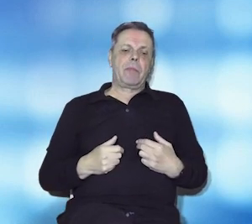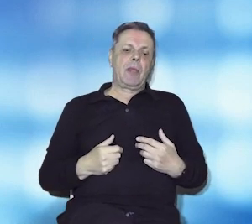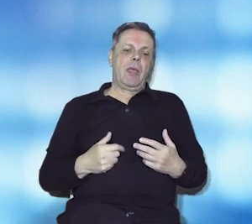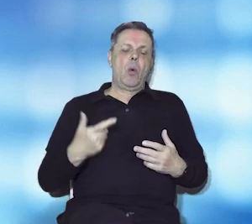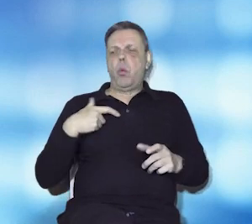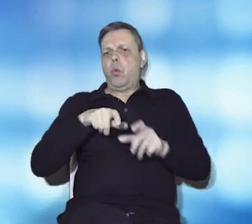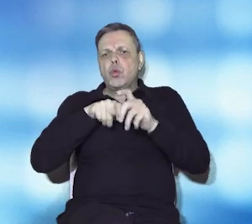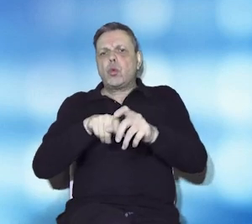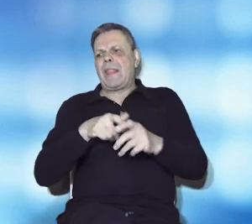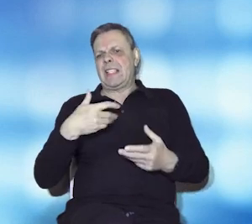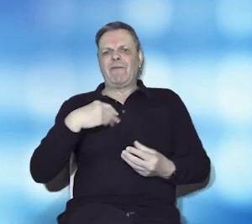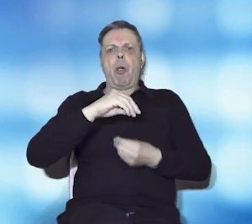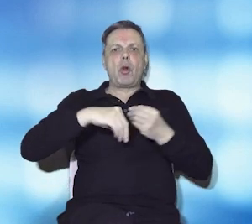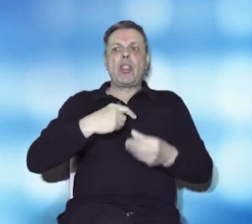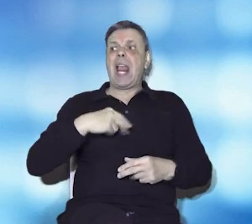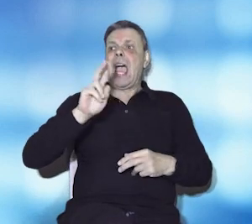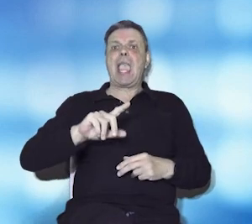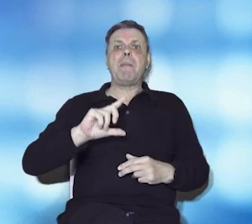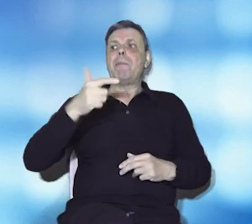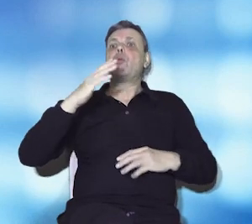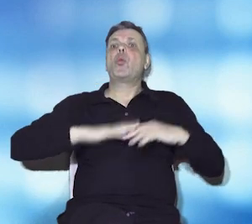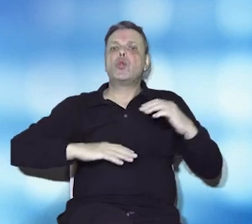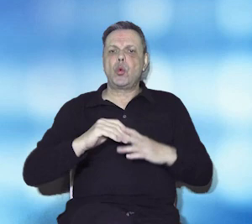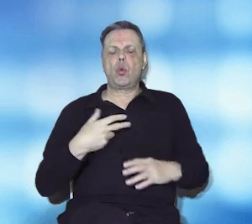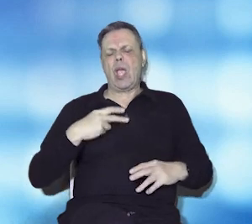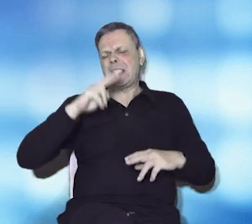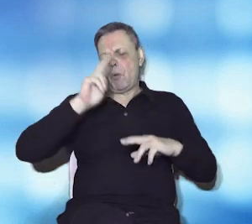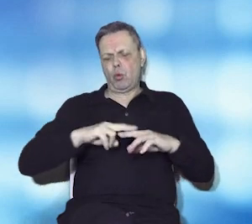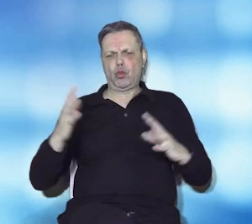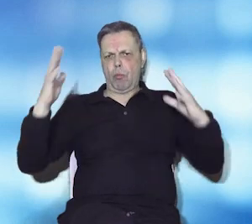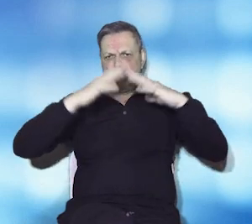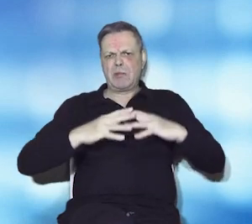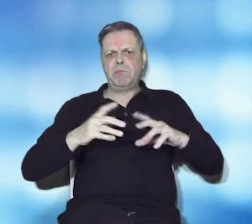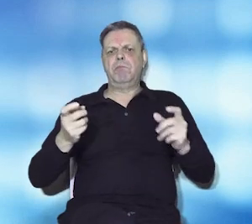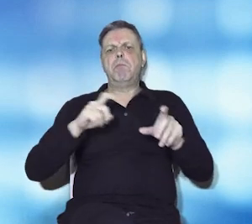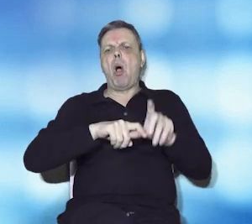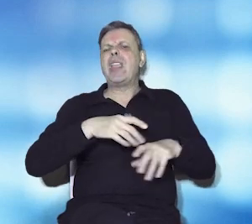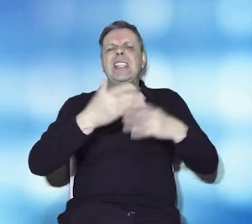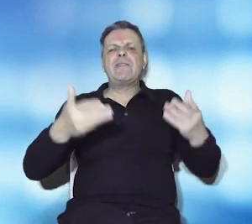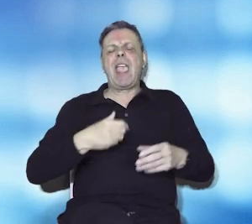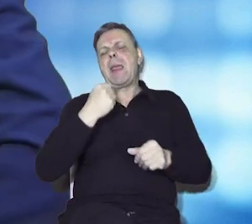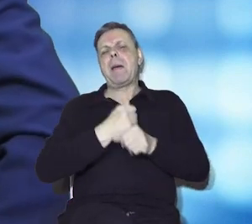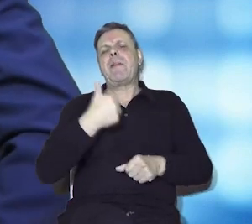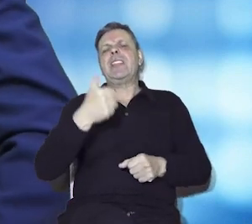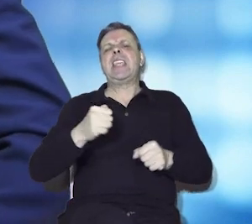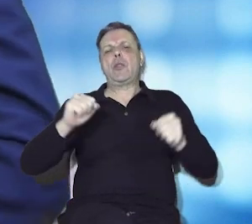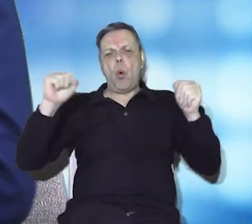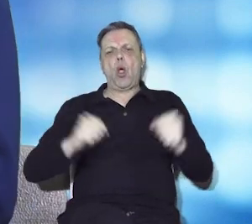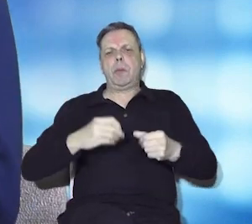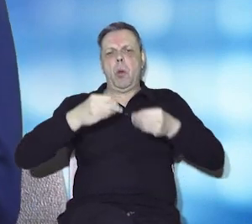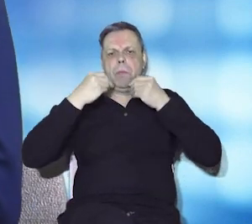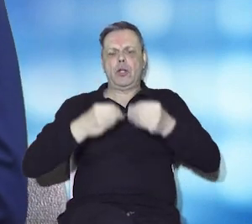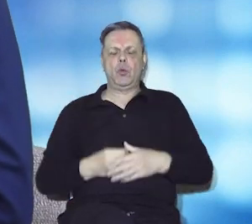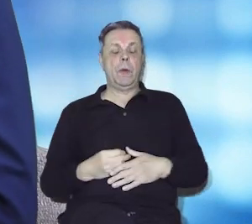suradnji sa njima, ja imam jednu drugu struku, odlučili smo spojiti sve te stvari u jednu i napraviti jednu pravu, ozbiljnu priču. Prvo što